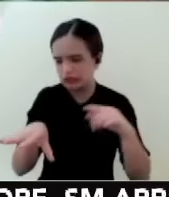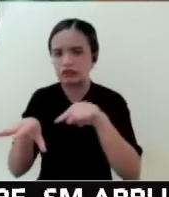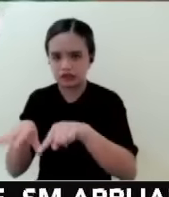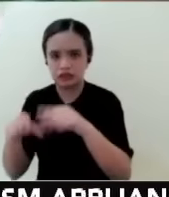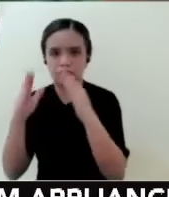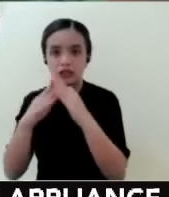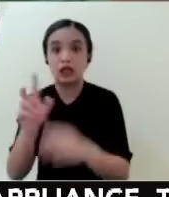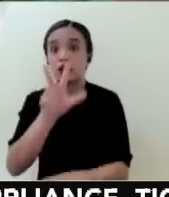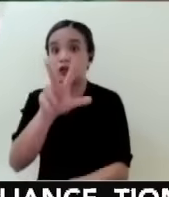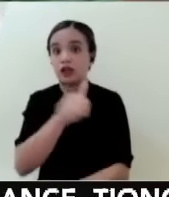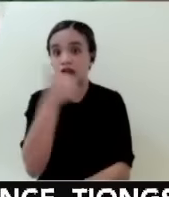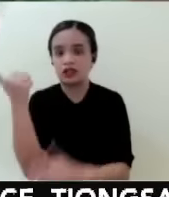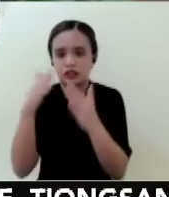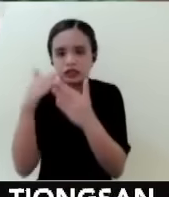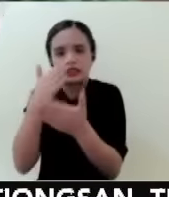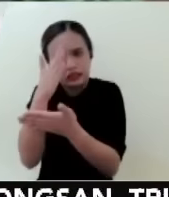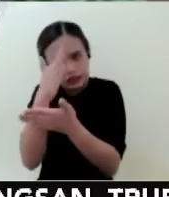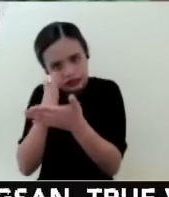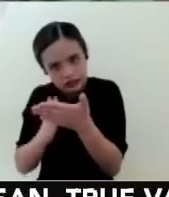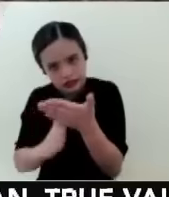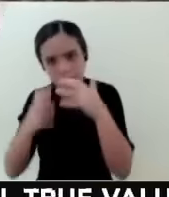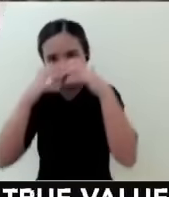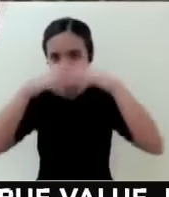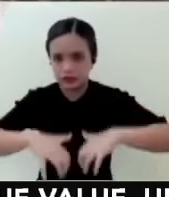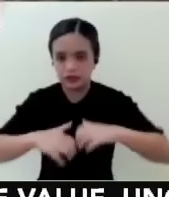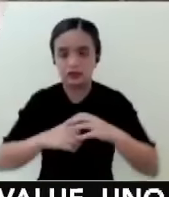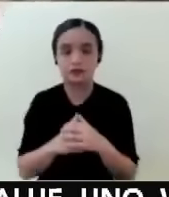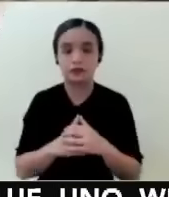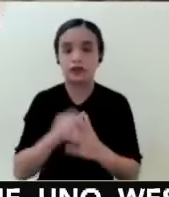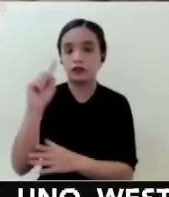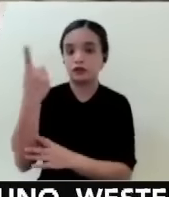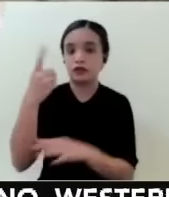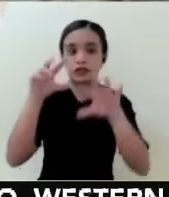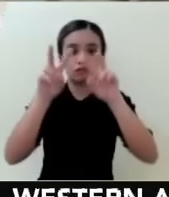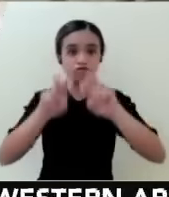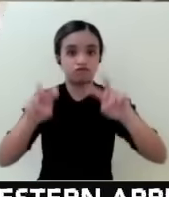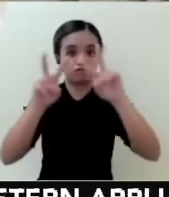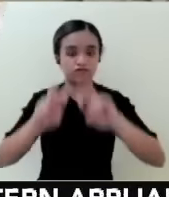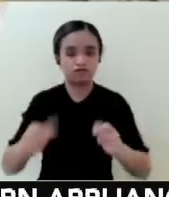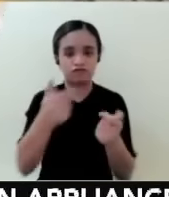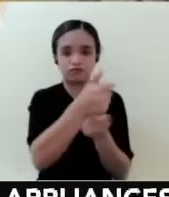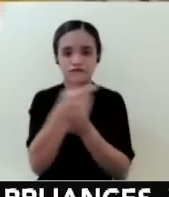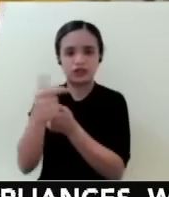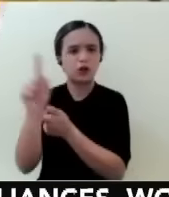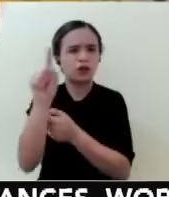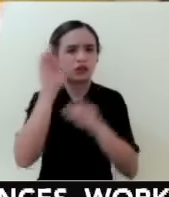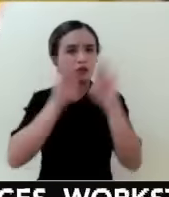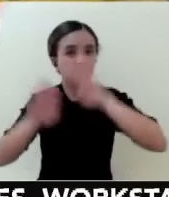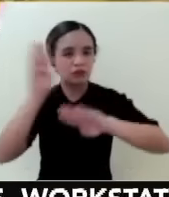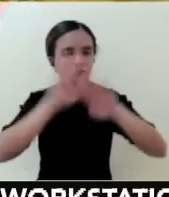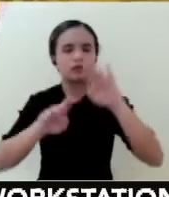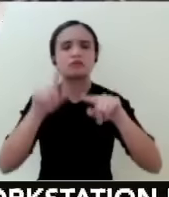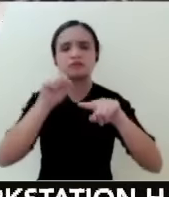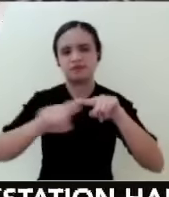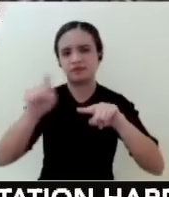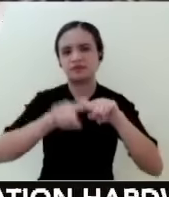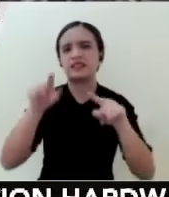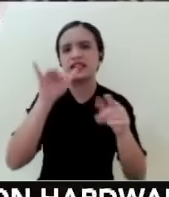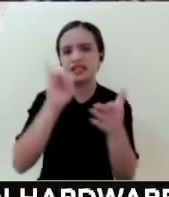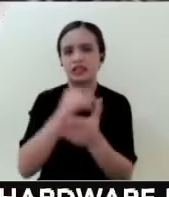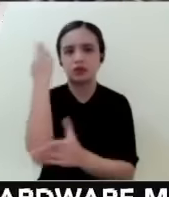ang partially damaged. Sa paunang imbestigasyon ng BFP, problema sa kuryente ang tinitignang sanhi ng